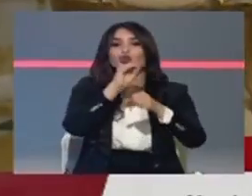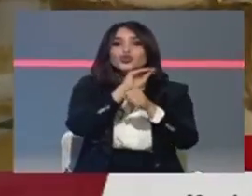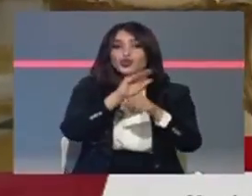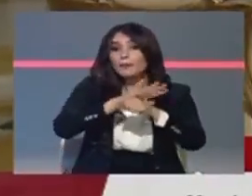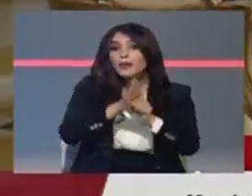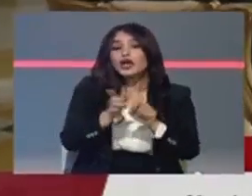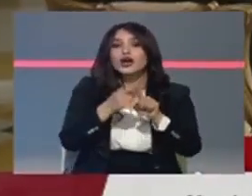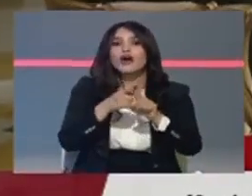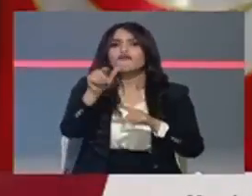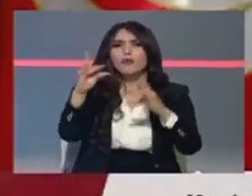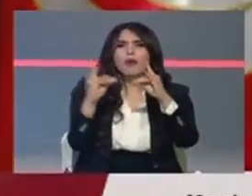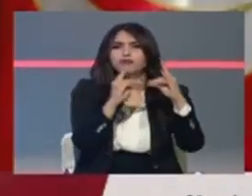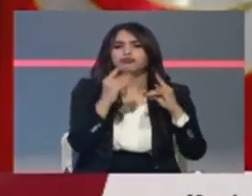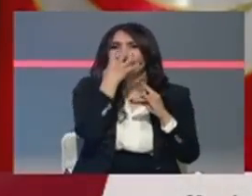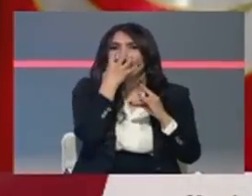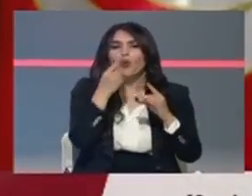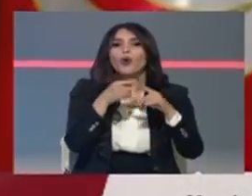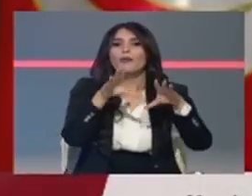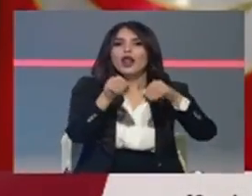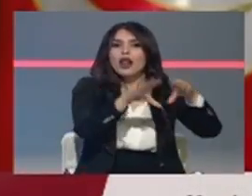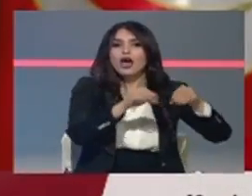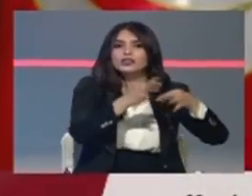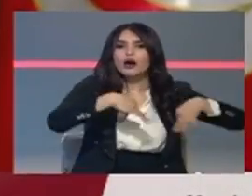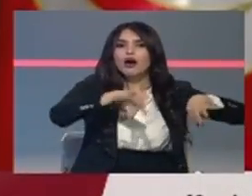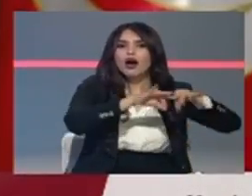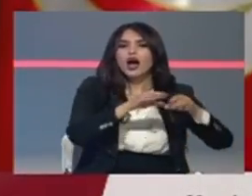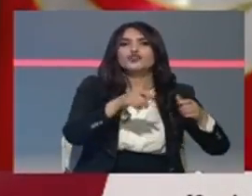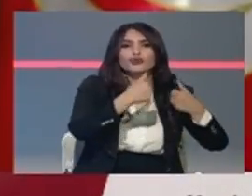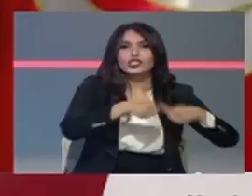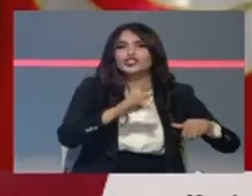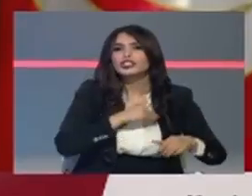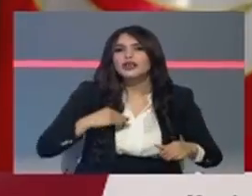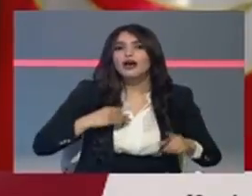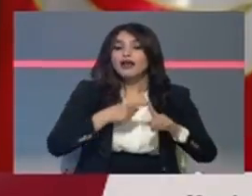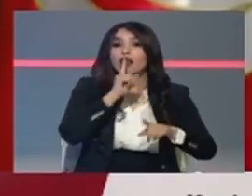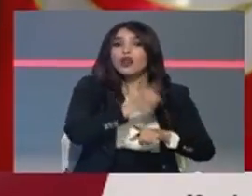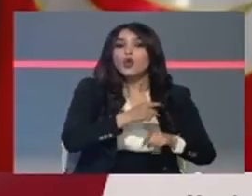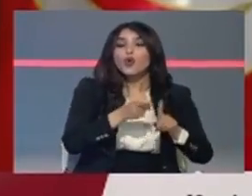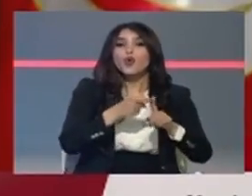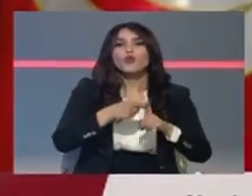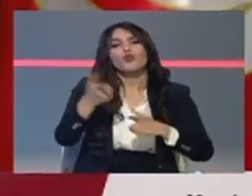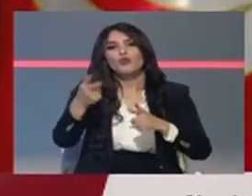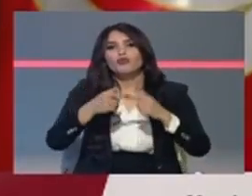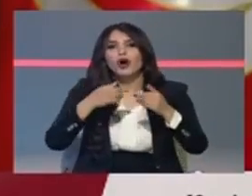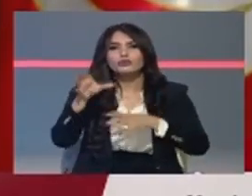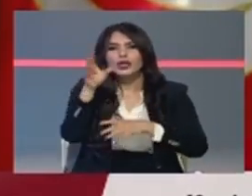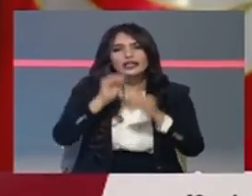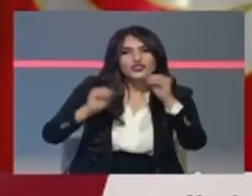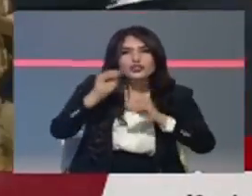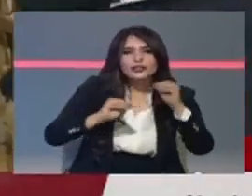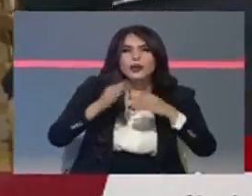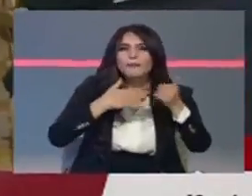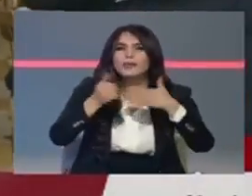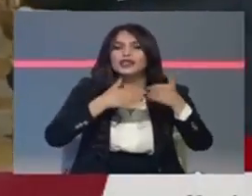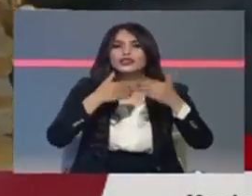أسرة الإنعاش وأماكن الحجر الصحي الإجباري ووسائل الحماية الكافية ووحدات تشخيص للمرض التي